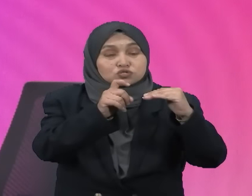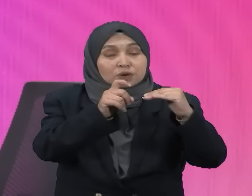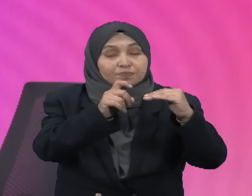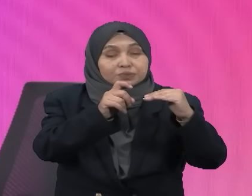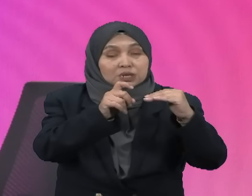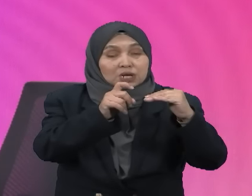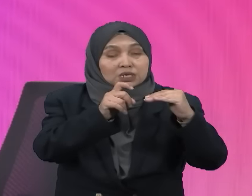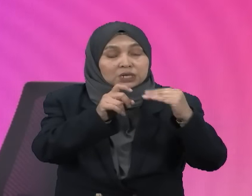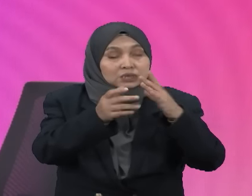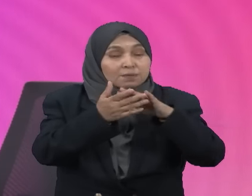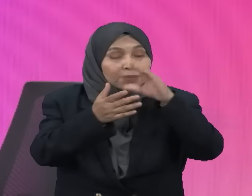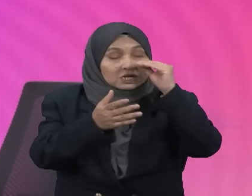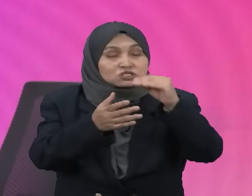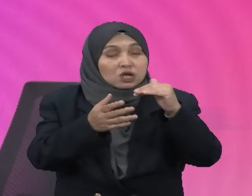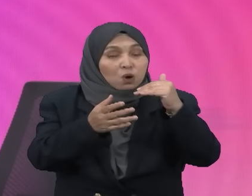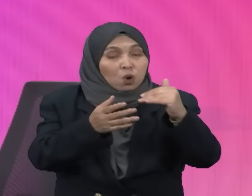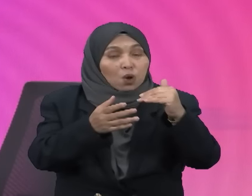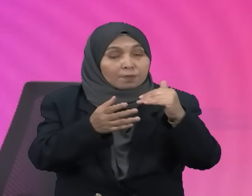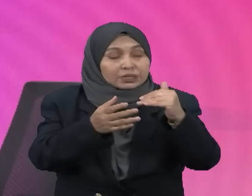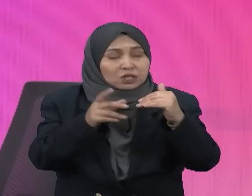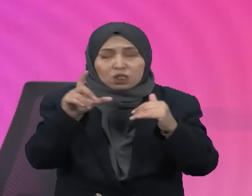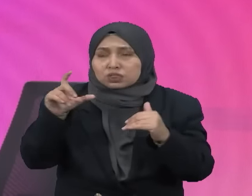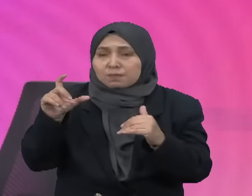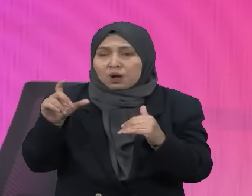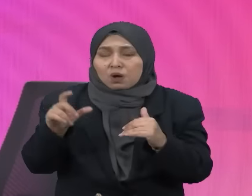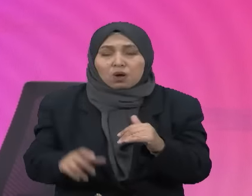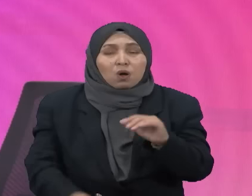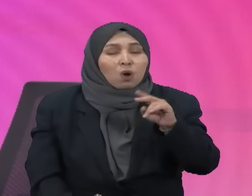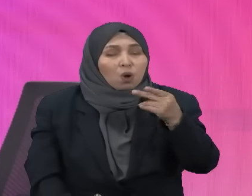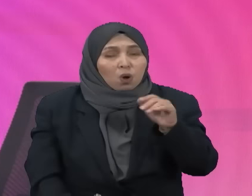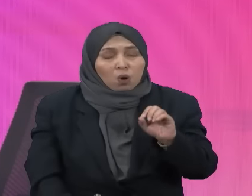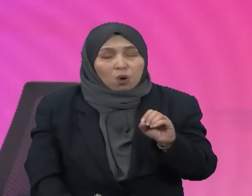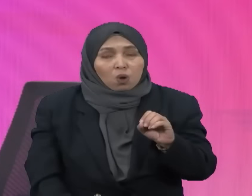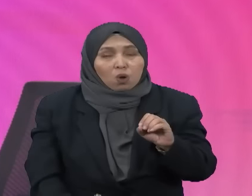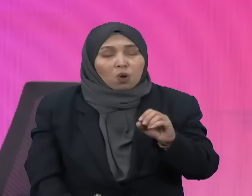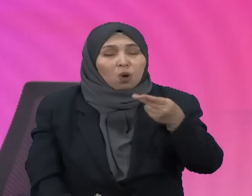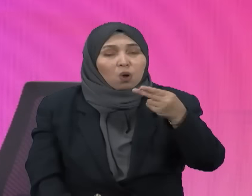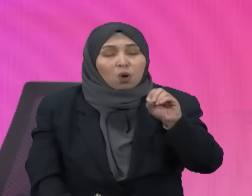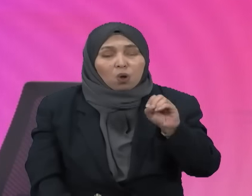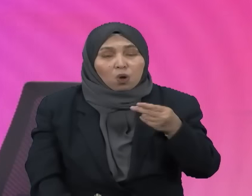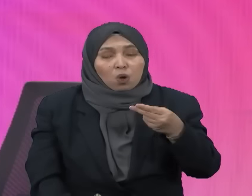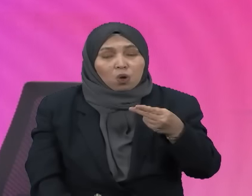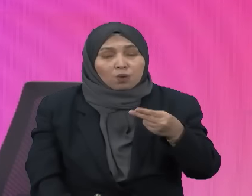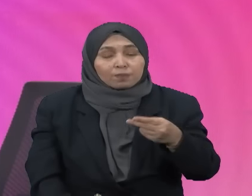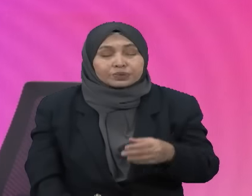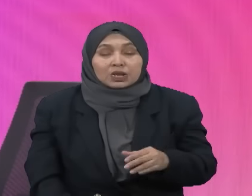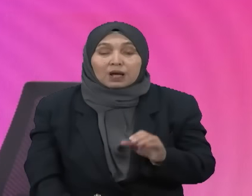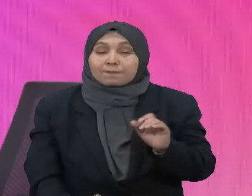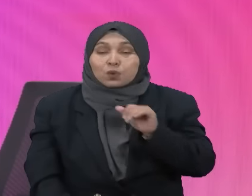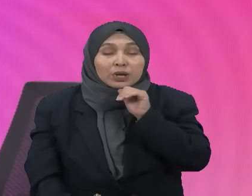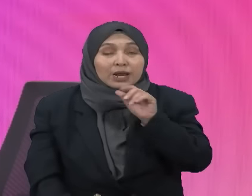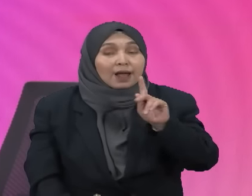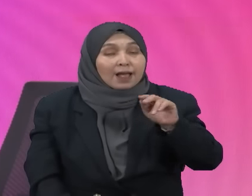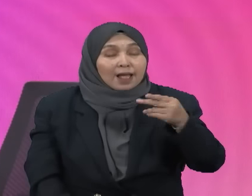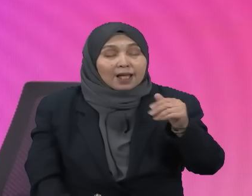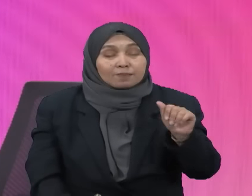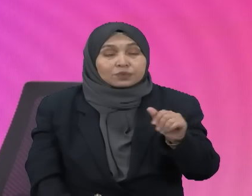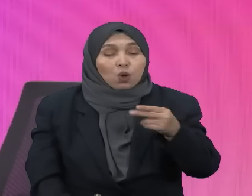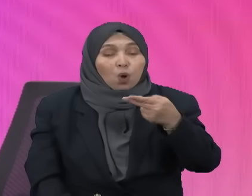Kha ni kita belajar huruf yang bersifat dengan tebal. Cuba sebut kha. Kha. Ha, bukan kha,